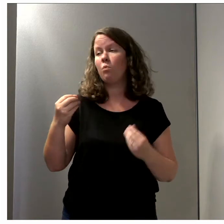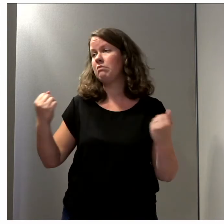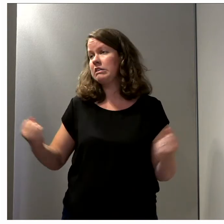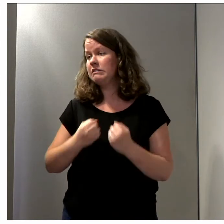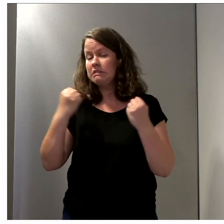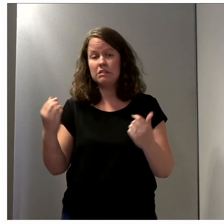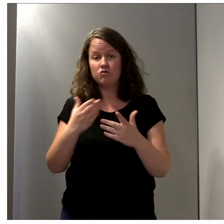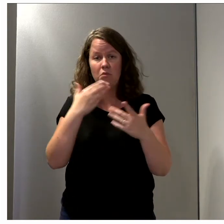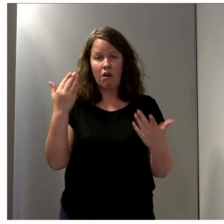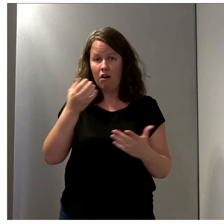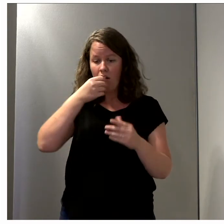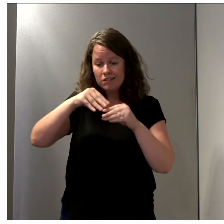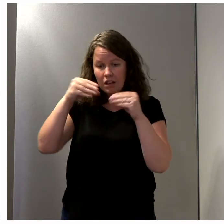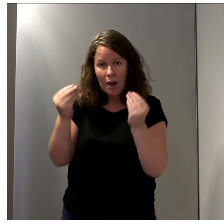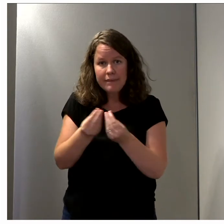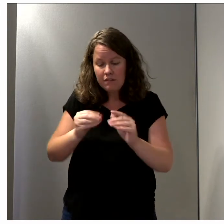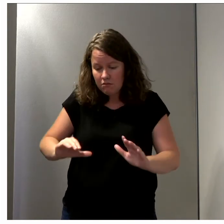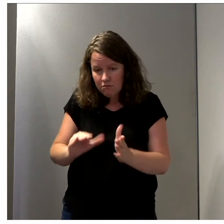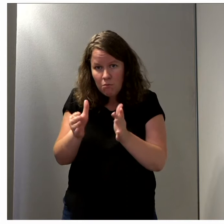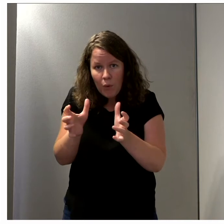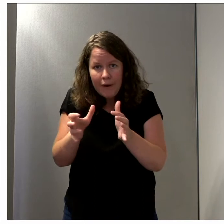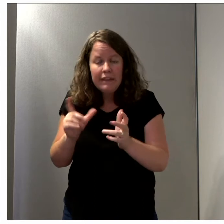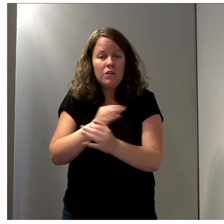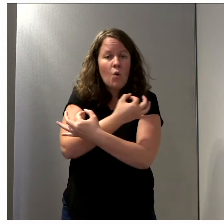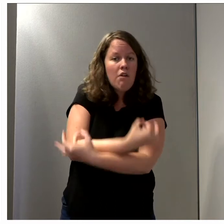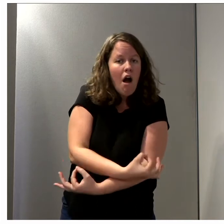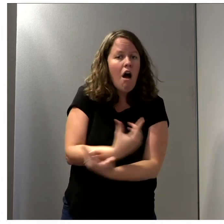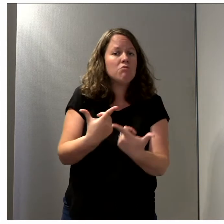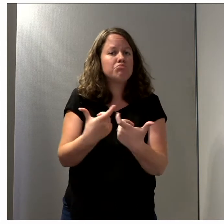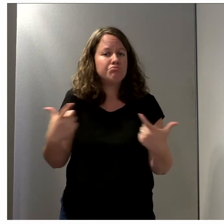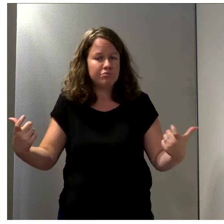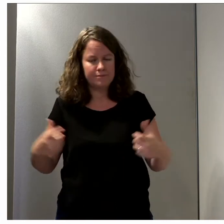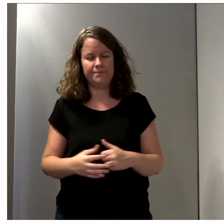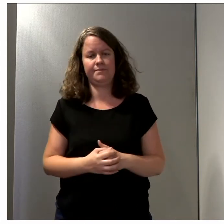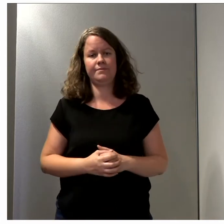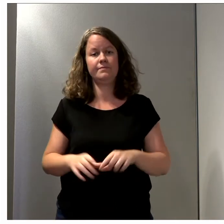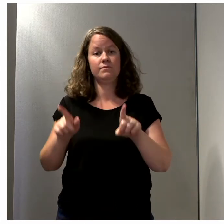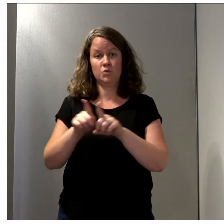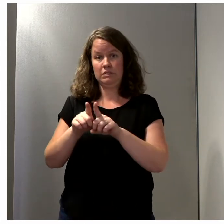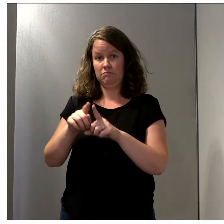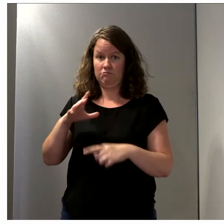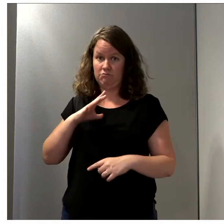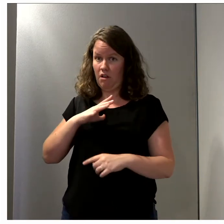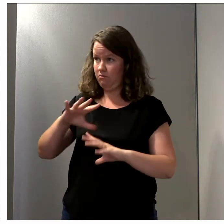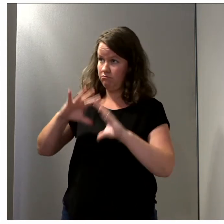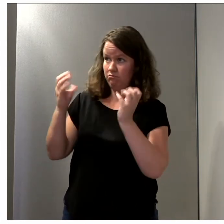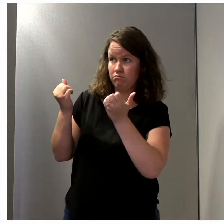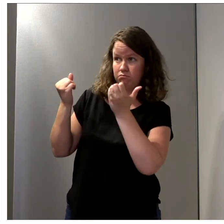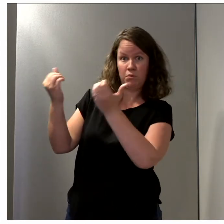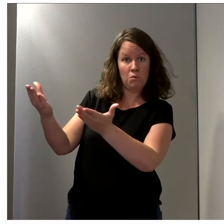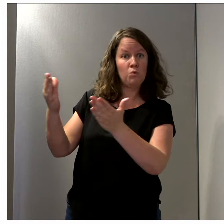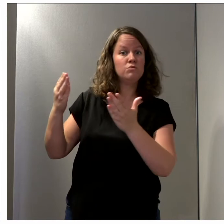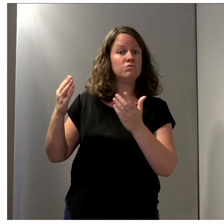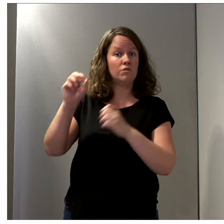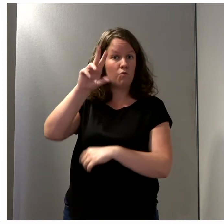la céramique, de la poterie. Rattaché à cette maison, il y a un SAVS loisirs qui permet aussi de faire des voyages ou de